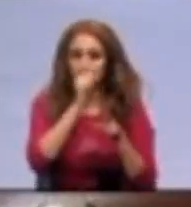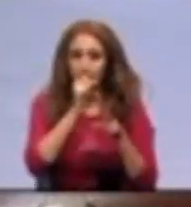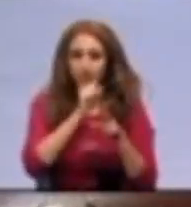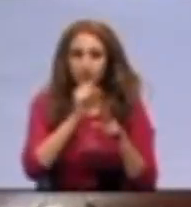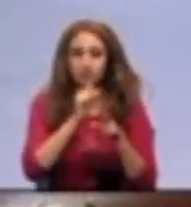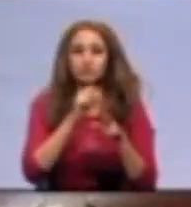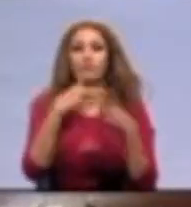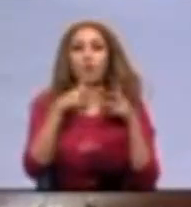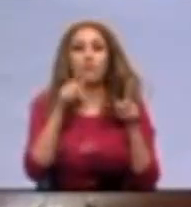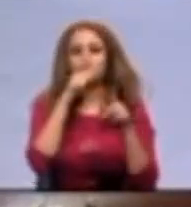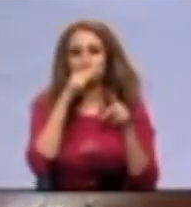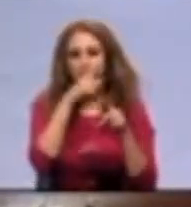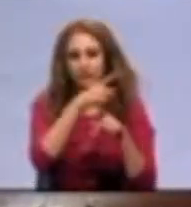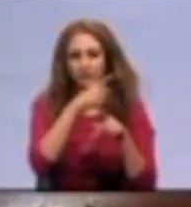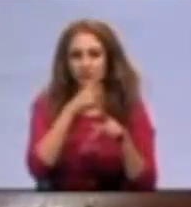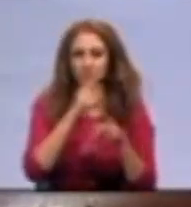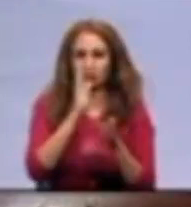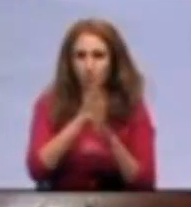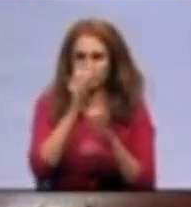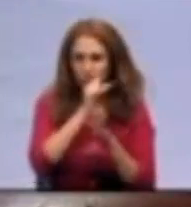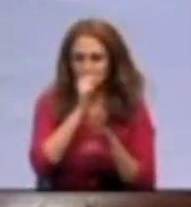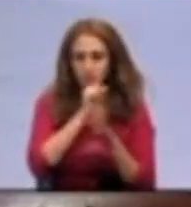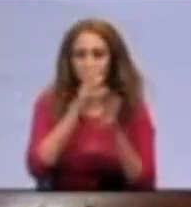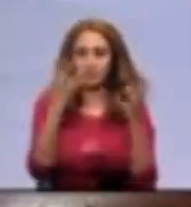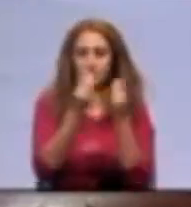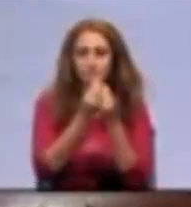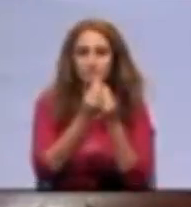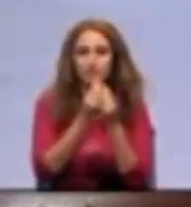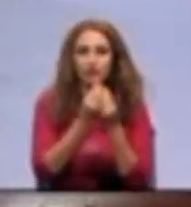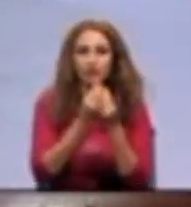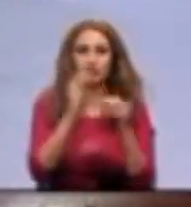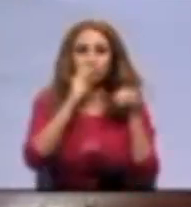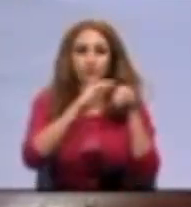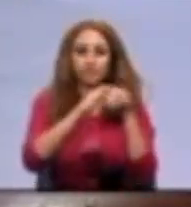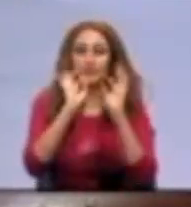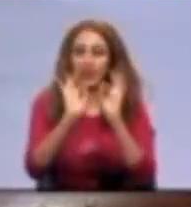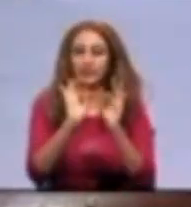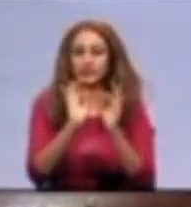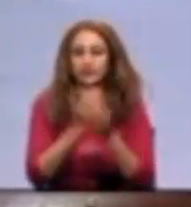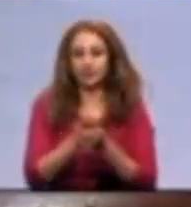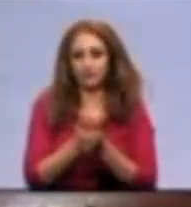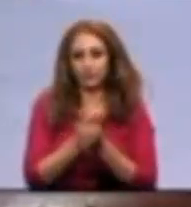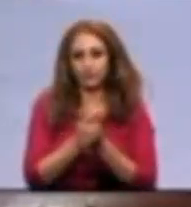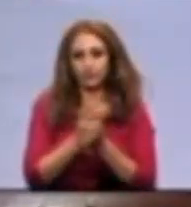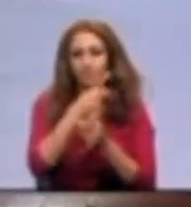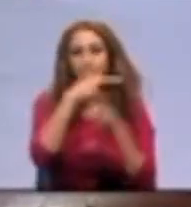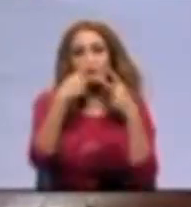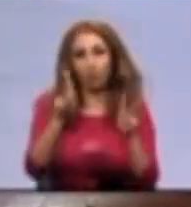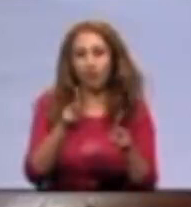حدا يمتلك له اياها ويغنيها مثلا ومدون ما استأذنها؟ طب ما عيب، ما هي موجودة. ما